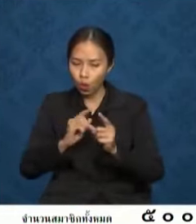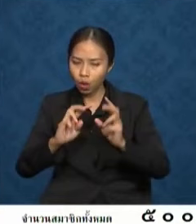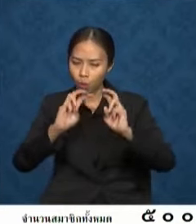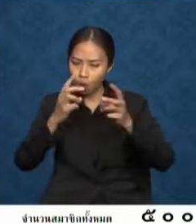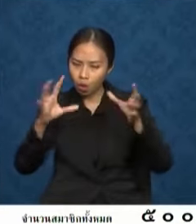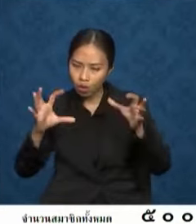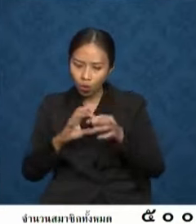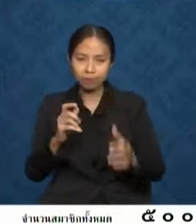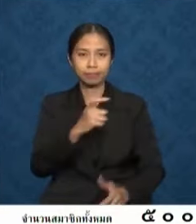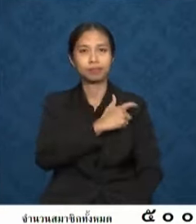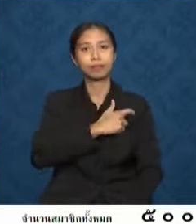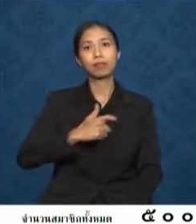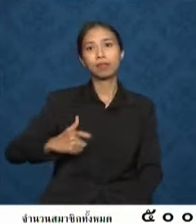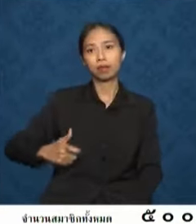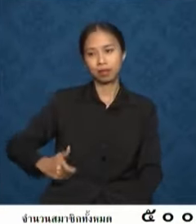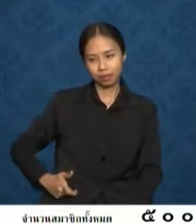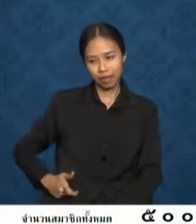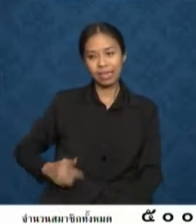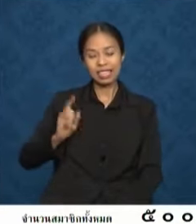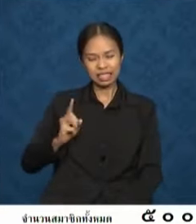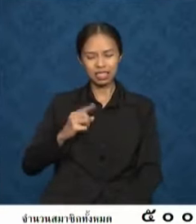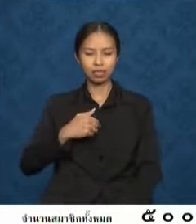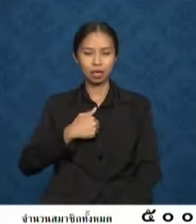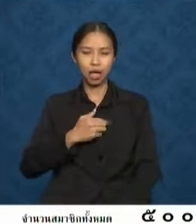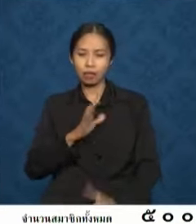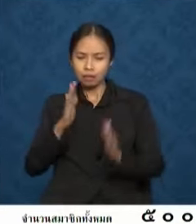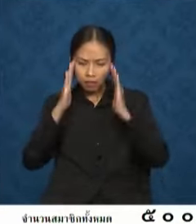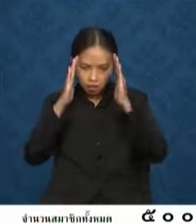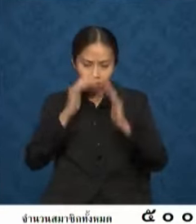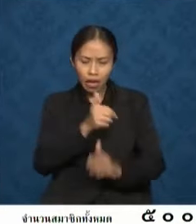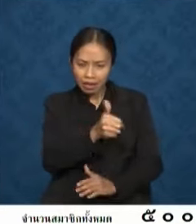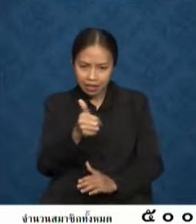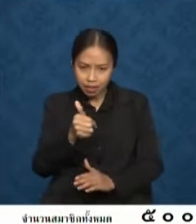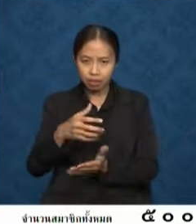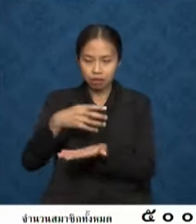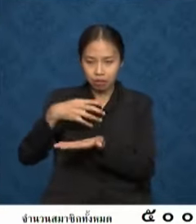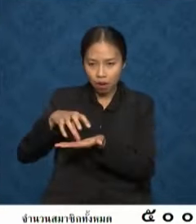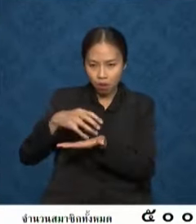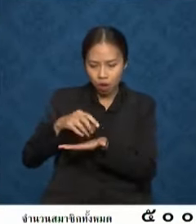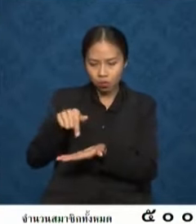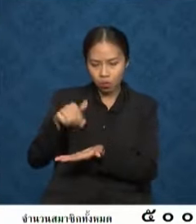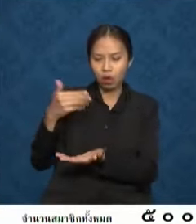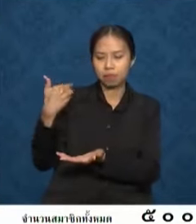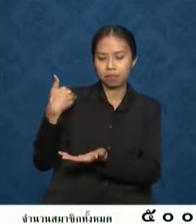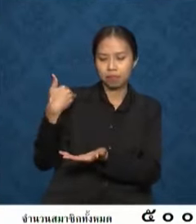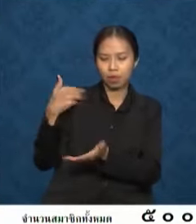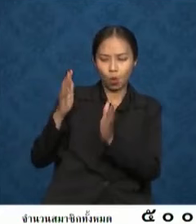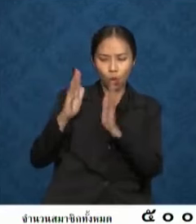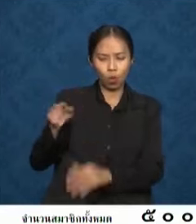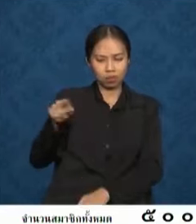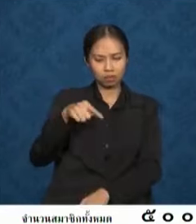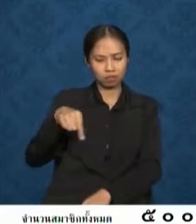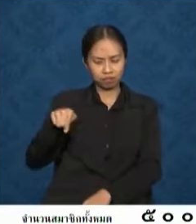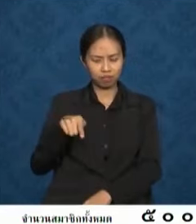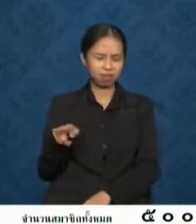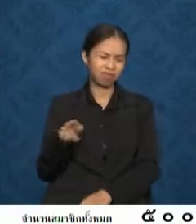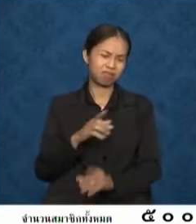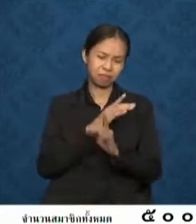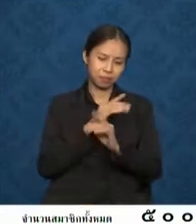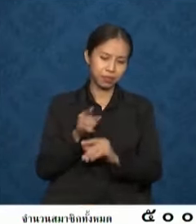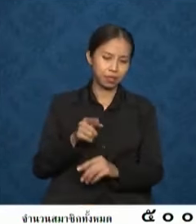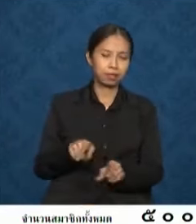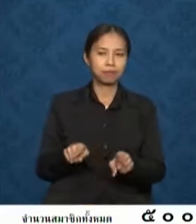พระมหากษัตริย์แม้จะเอ่ยด้วยความสุจริตก็ตามก็ต้องมีบางคนในวงสันาในวงสนทนามี